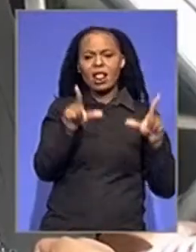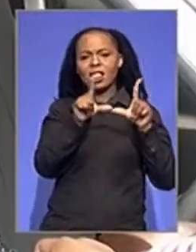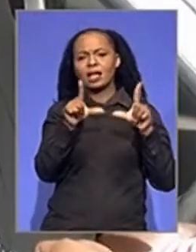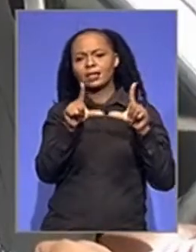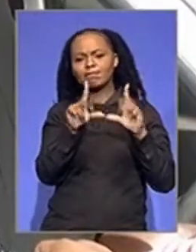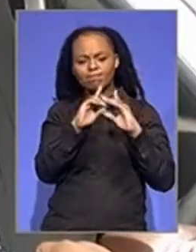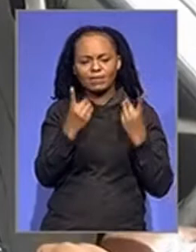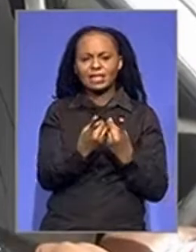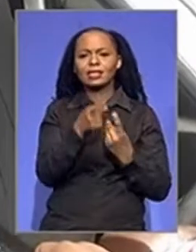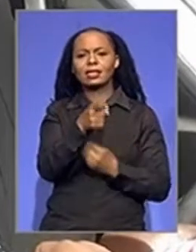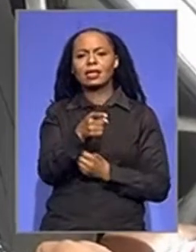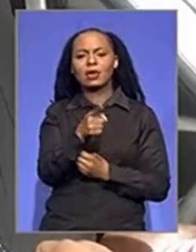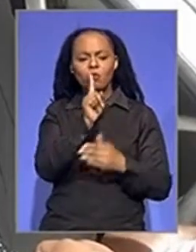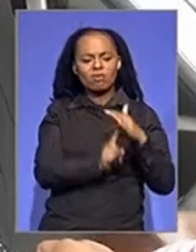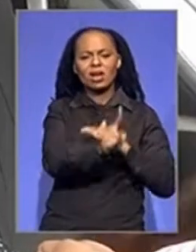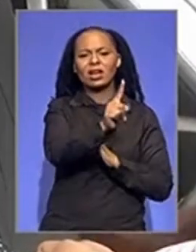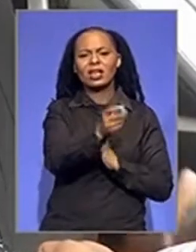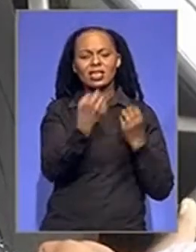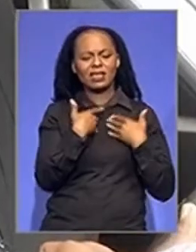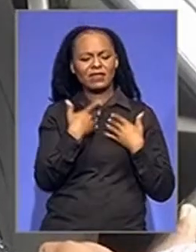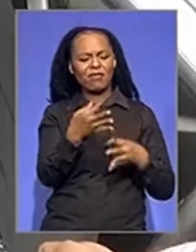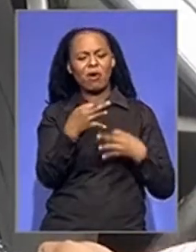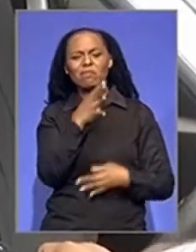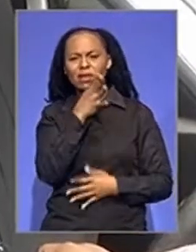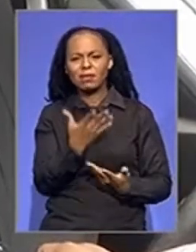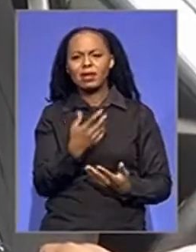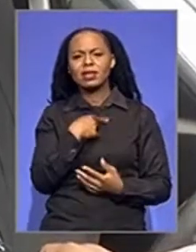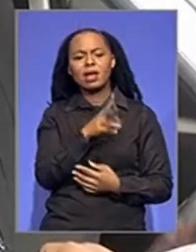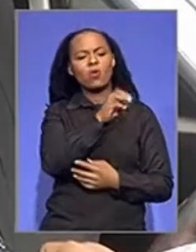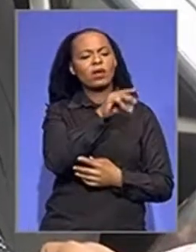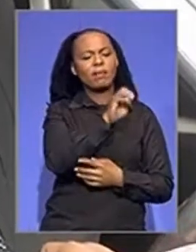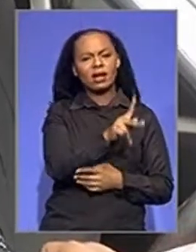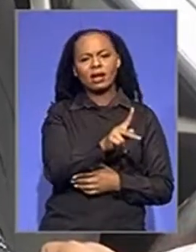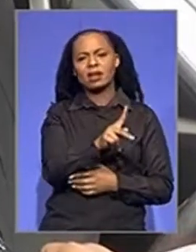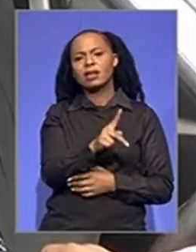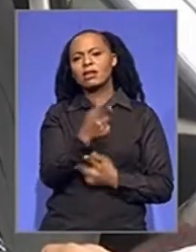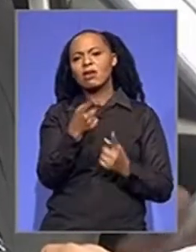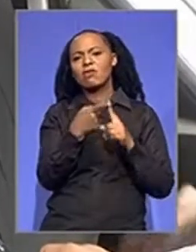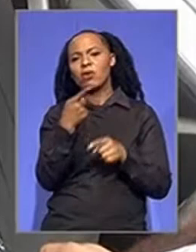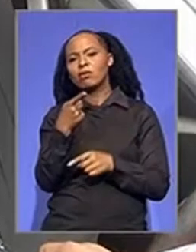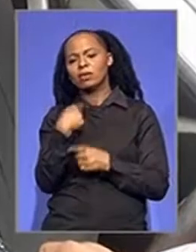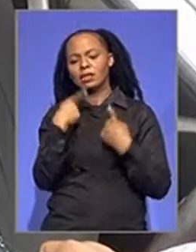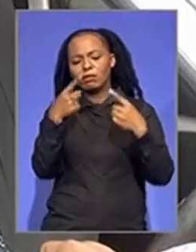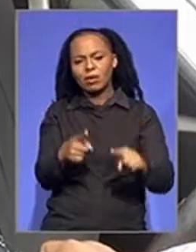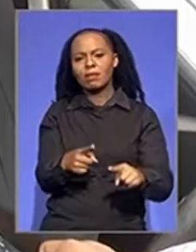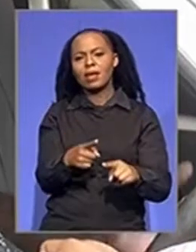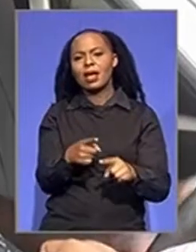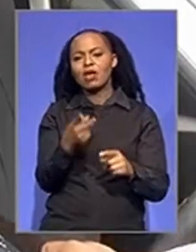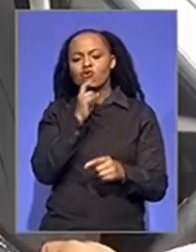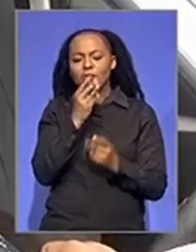Winberg o Brandford then ha o fihla Winberg banka batho ba 10 wena o tluile mona ka